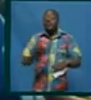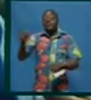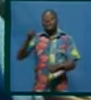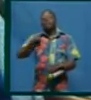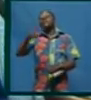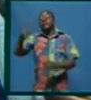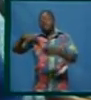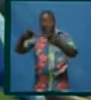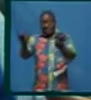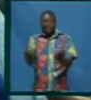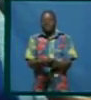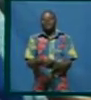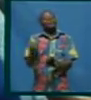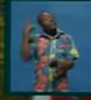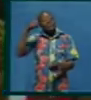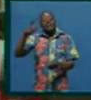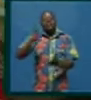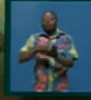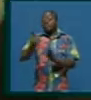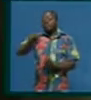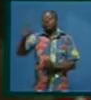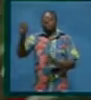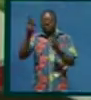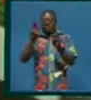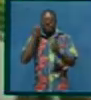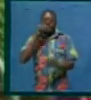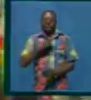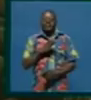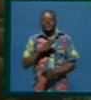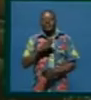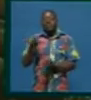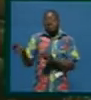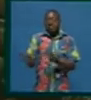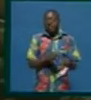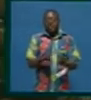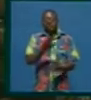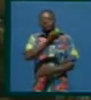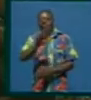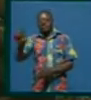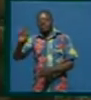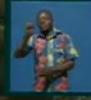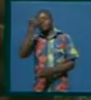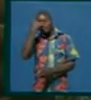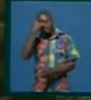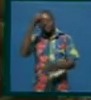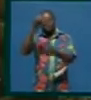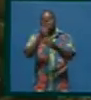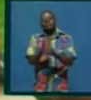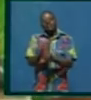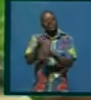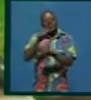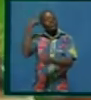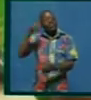places qui leur reviennent de droit à d'autres femmes. Et pour faire bouger les lignes, le gouvernement opte désormais pour un appui ciblé